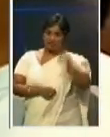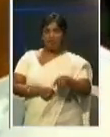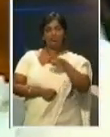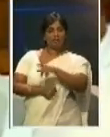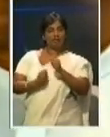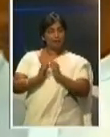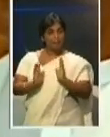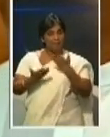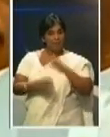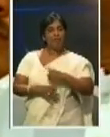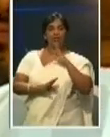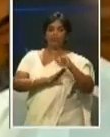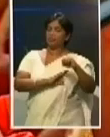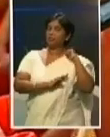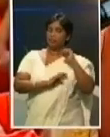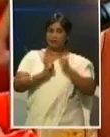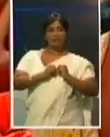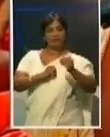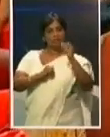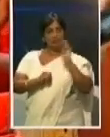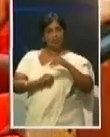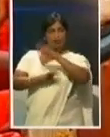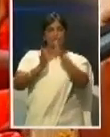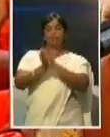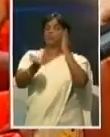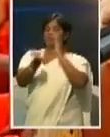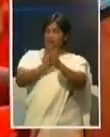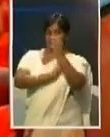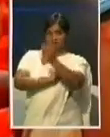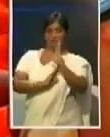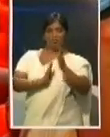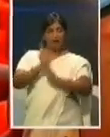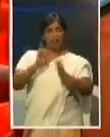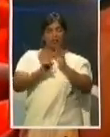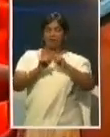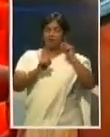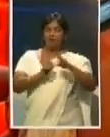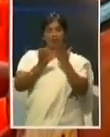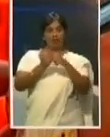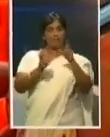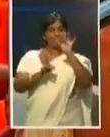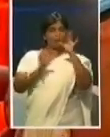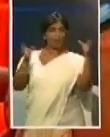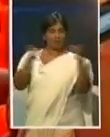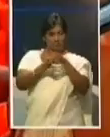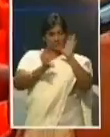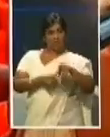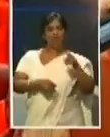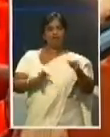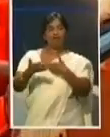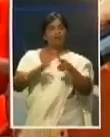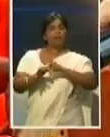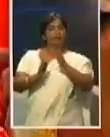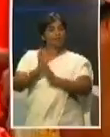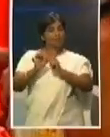මහත්මයා දමපු අඩිතාලම ශක්තිමත් කරගෙන යාම සඳහා ඔබේ සහයෝගය ලබා දිය යුතුයි. ඇමති මණ්ඩලය 15කට අඩු කරලා තියෙන වෙලාවක කැබිනට්